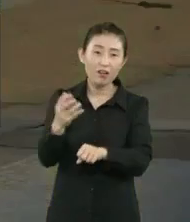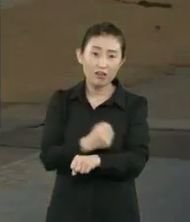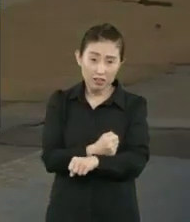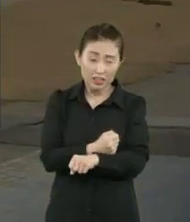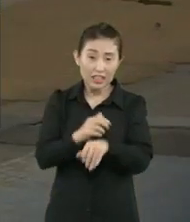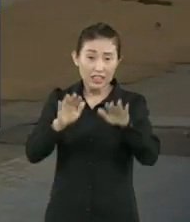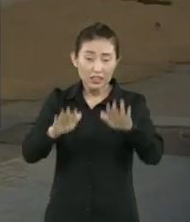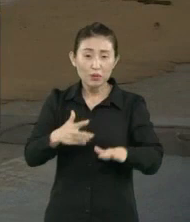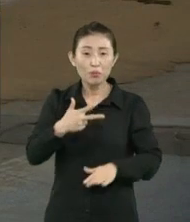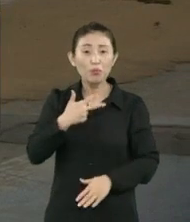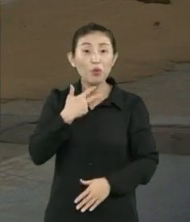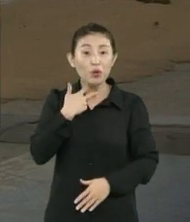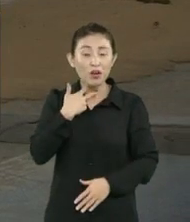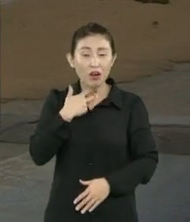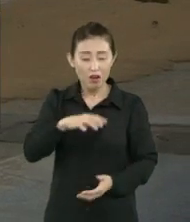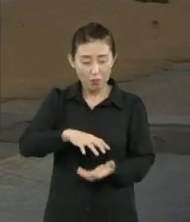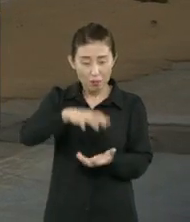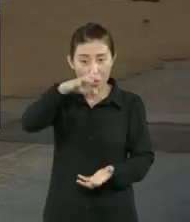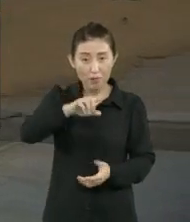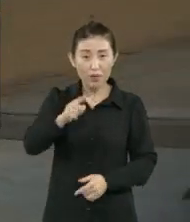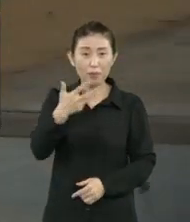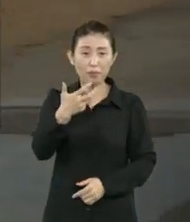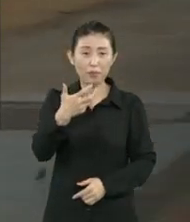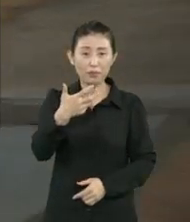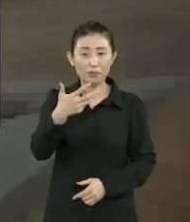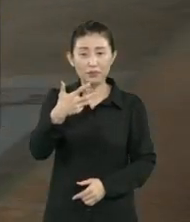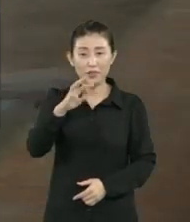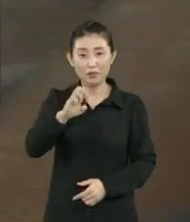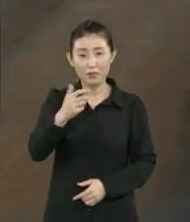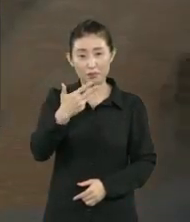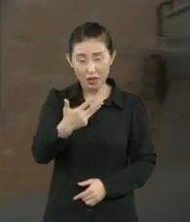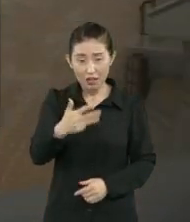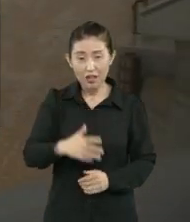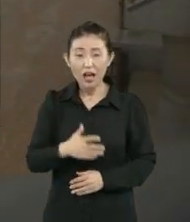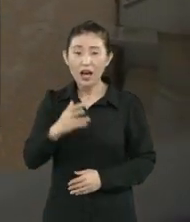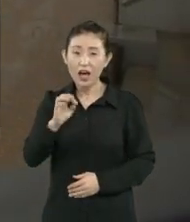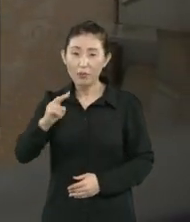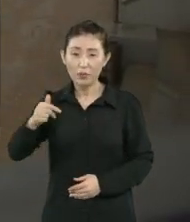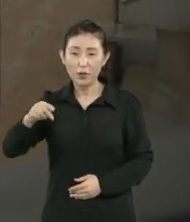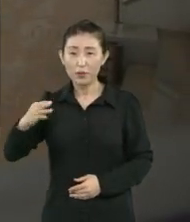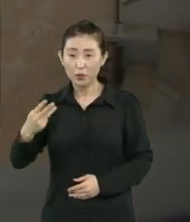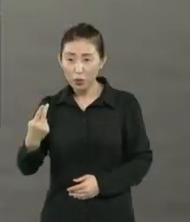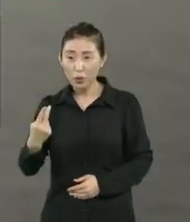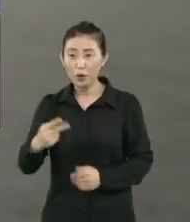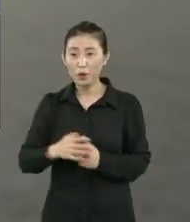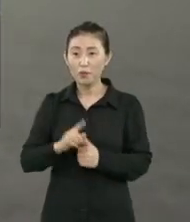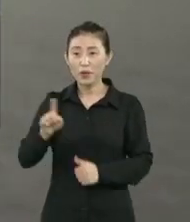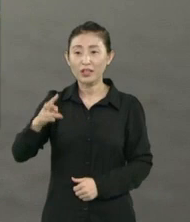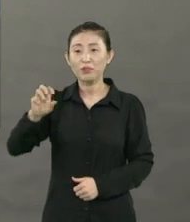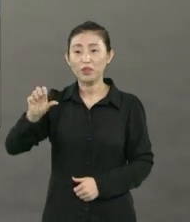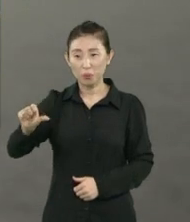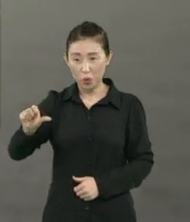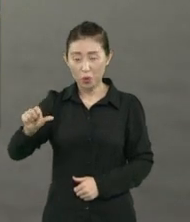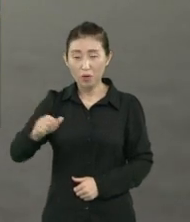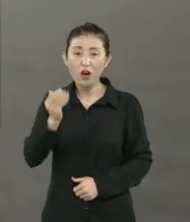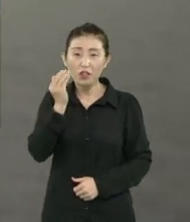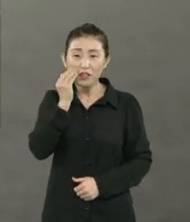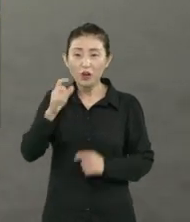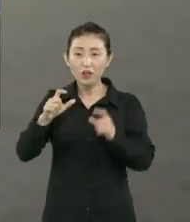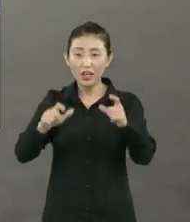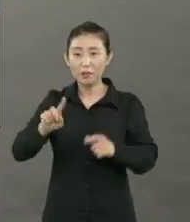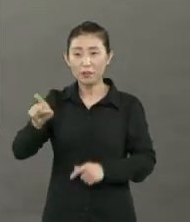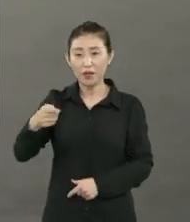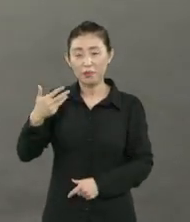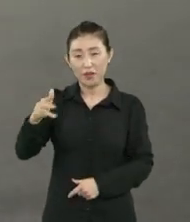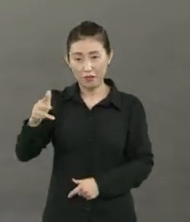현재까지 보령 외연도 에 138 mm 반면 도 104 mm 청양 95mm 가량에 비가 왔습니다